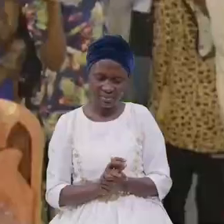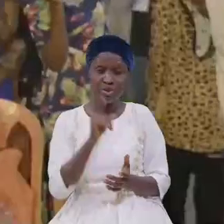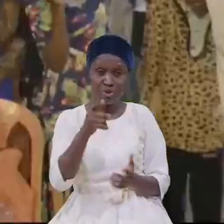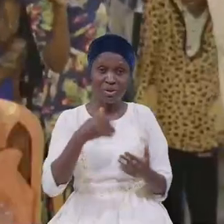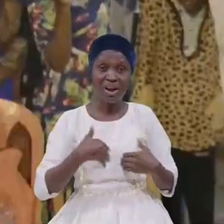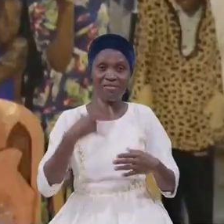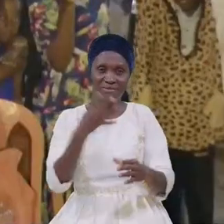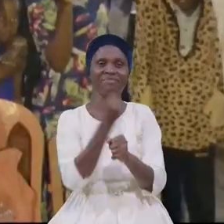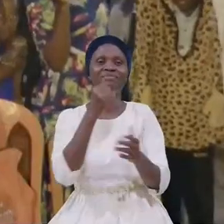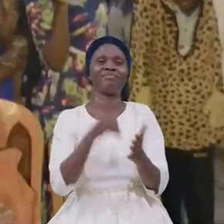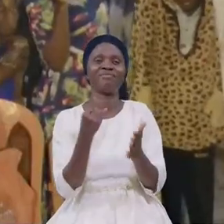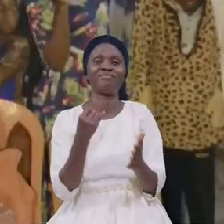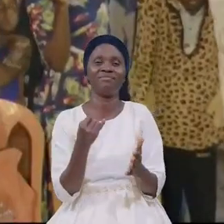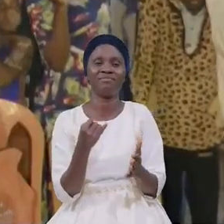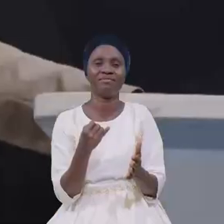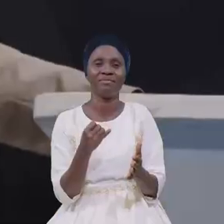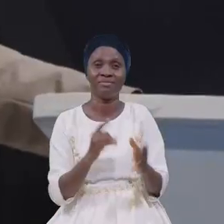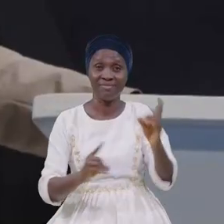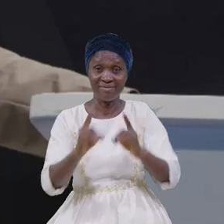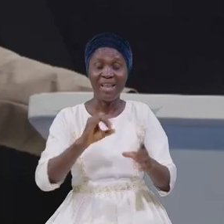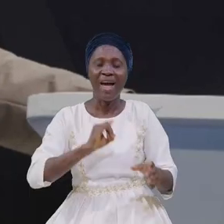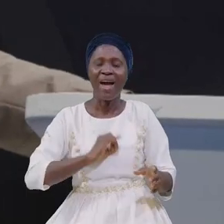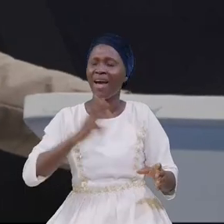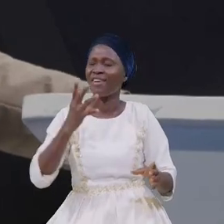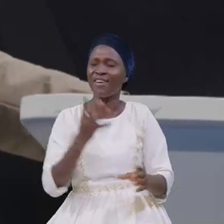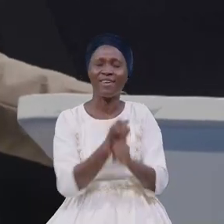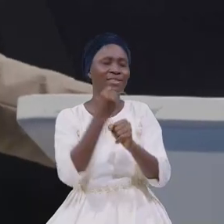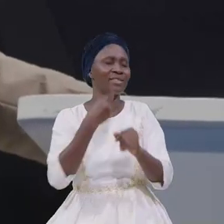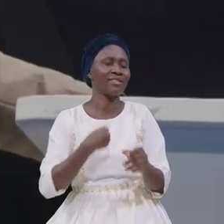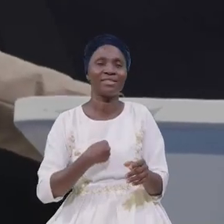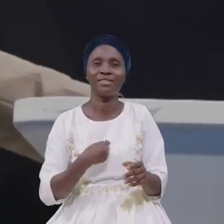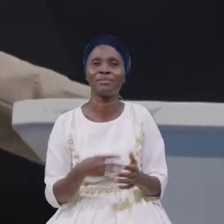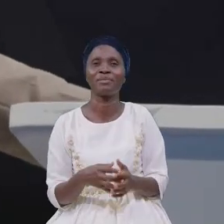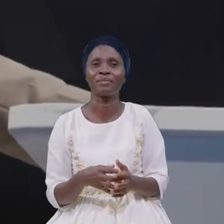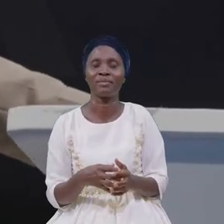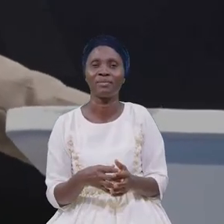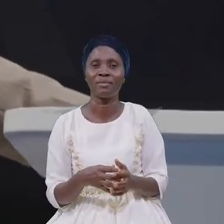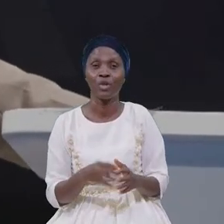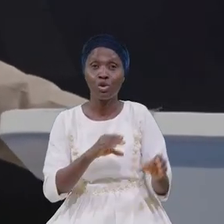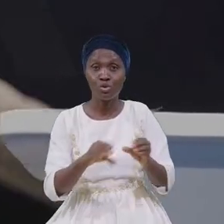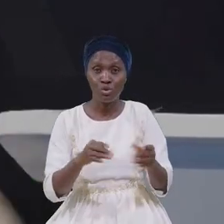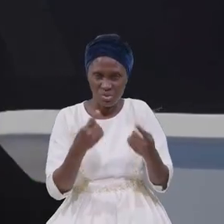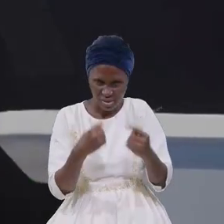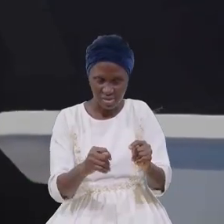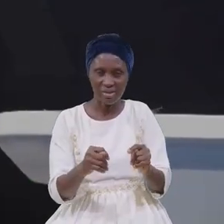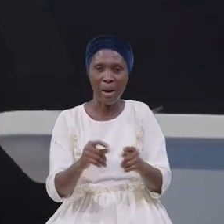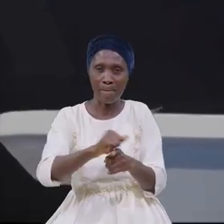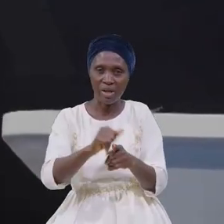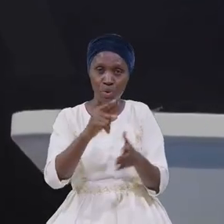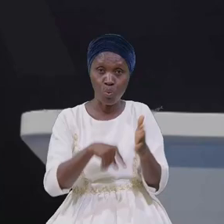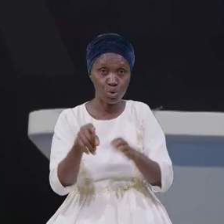Vous l'avez reçu. Je l'ai reçu. Faites ce que vous n'étiez pas en mesure de